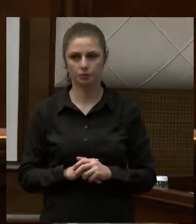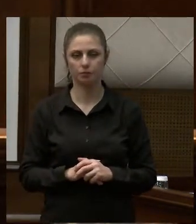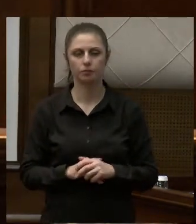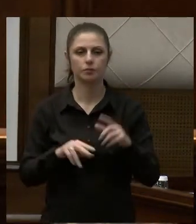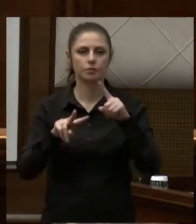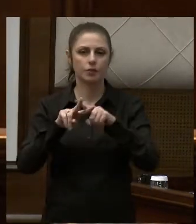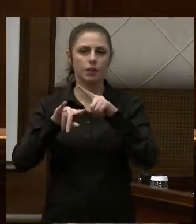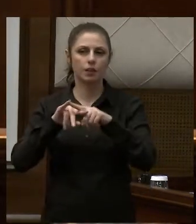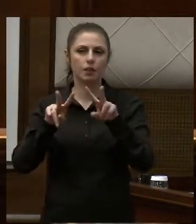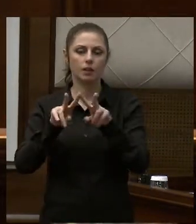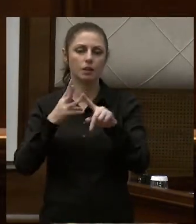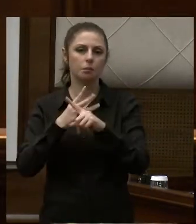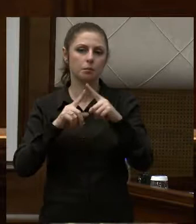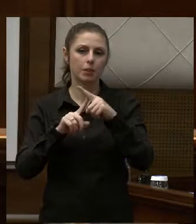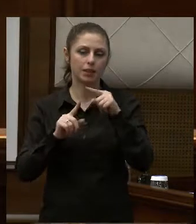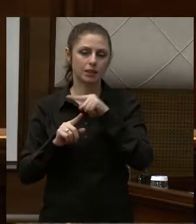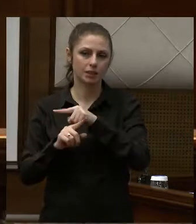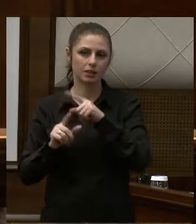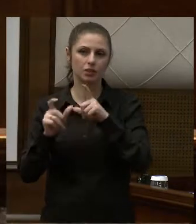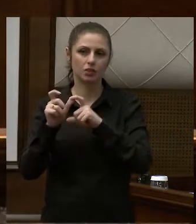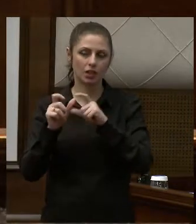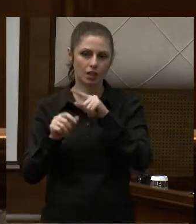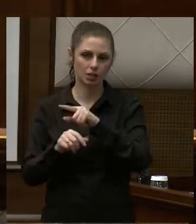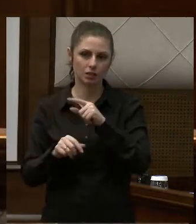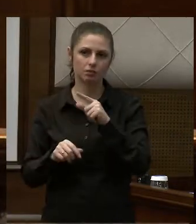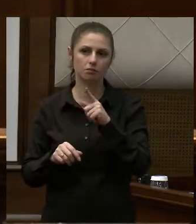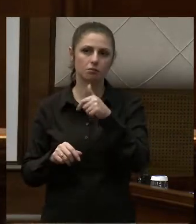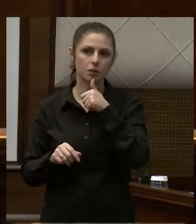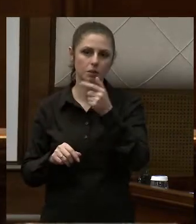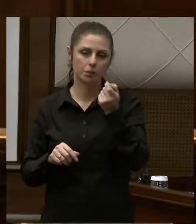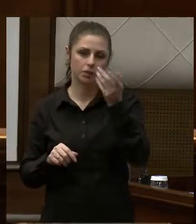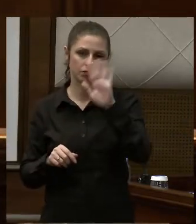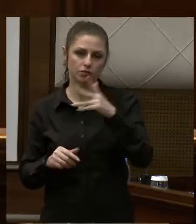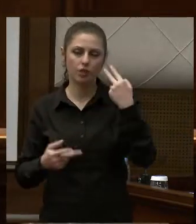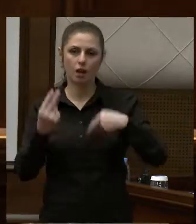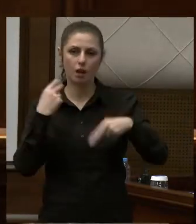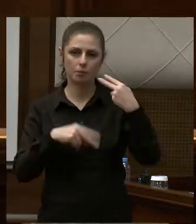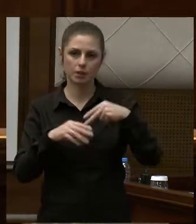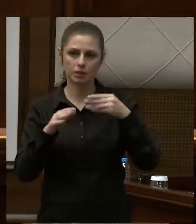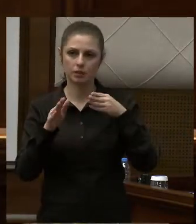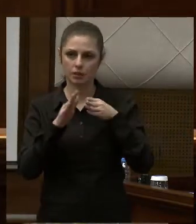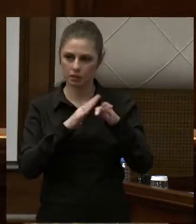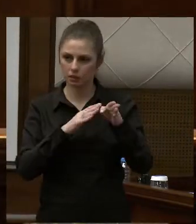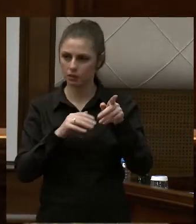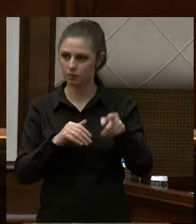Ahmet Şahin kardeşimizin babası biraz sonra ameliyata giriyor. Allah kendisine